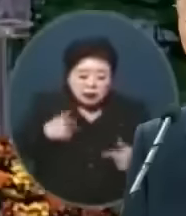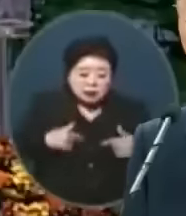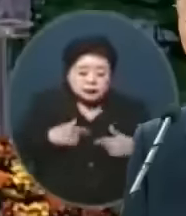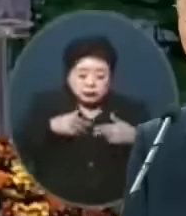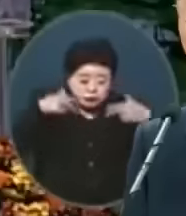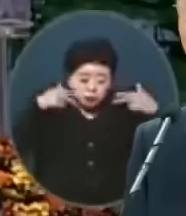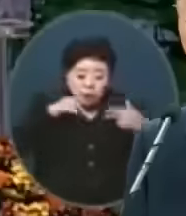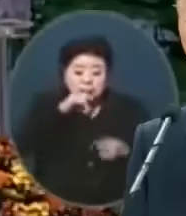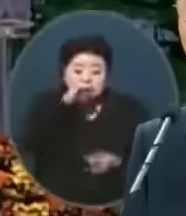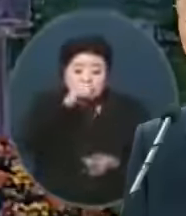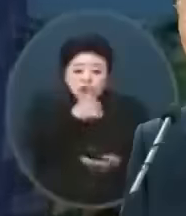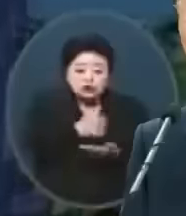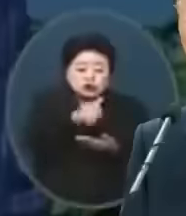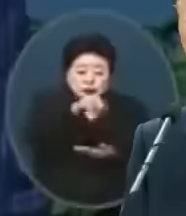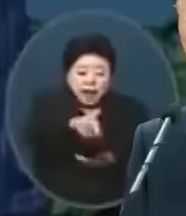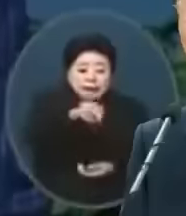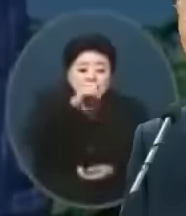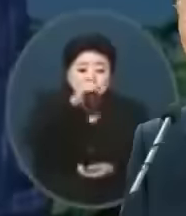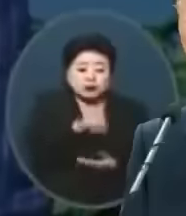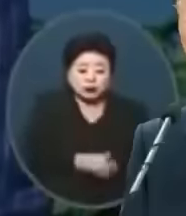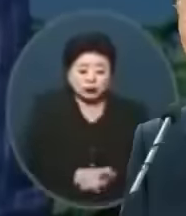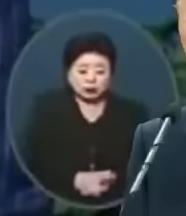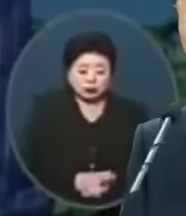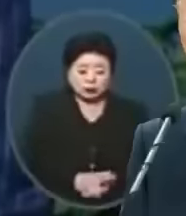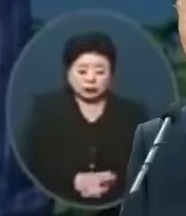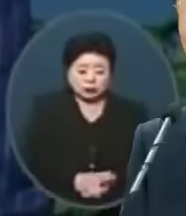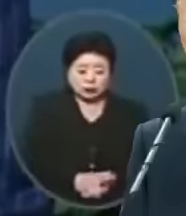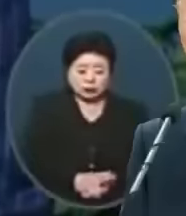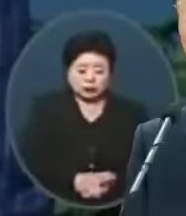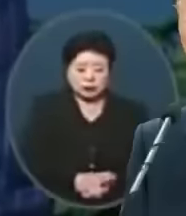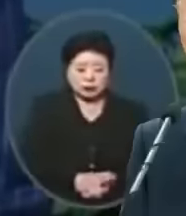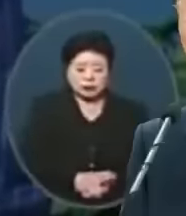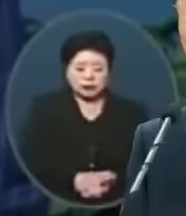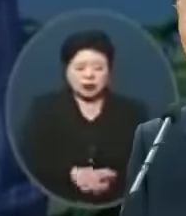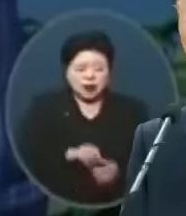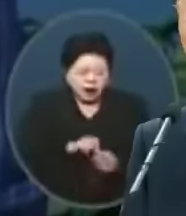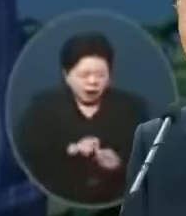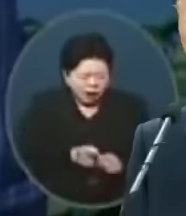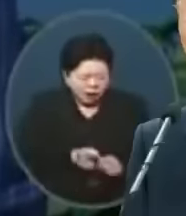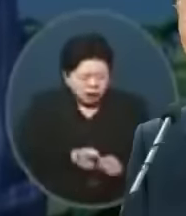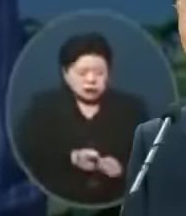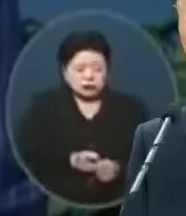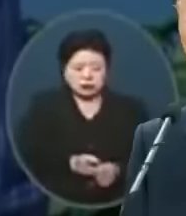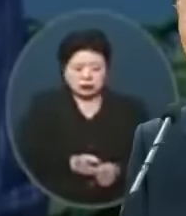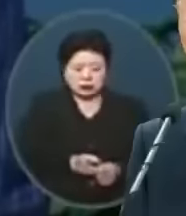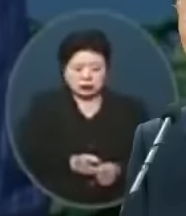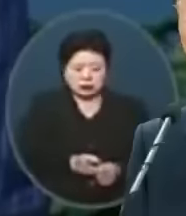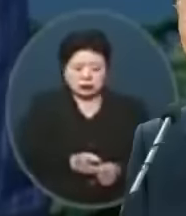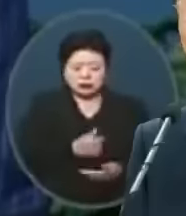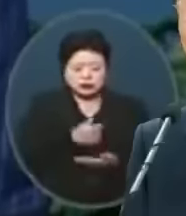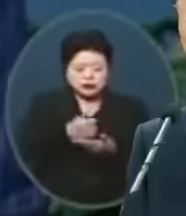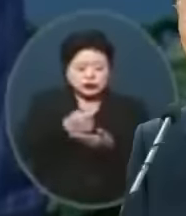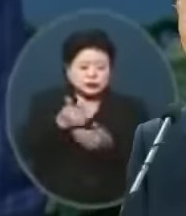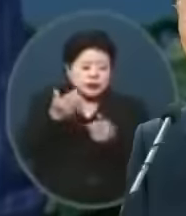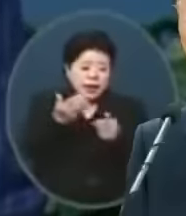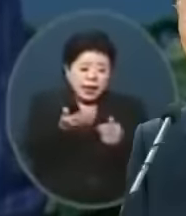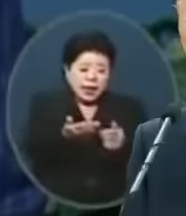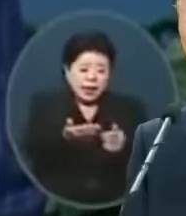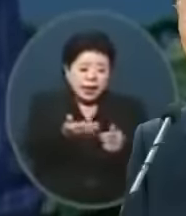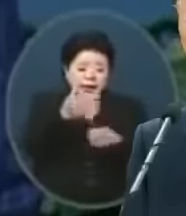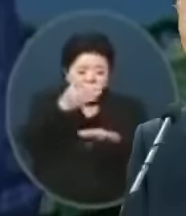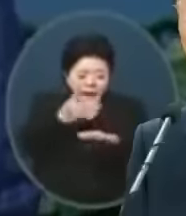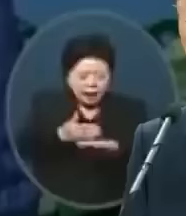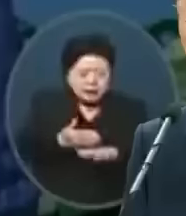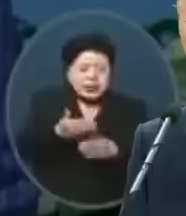즐거움이 주님 앞에 있습니다. 우리가 억지로 주님께